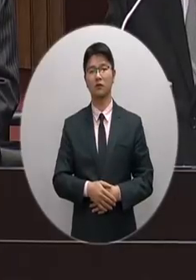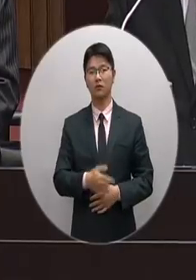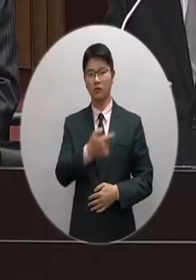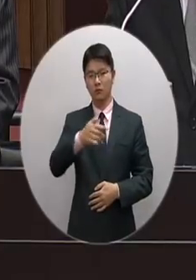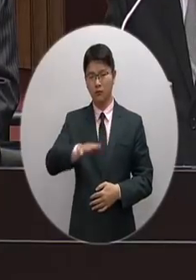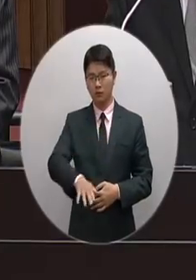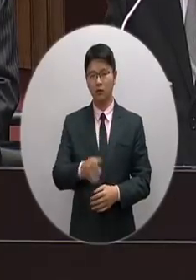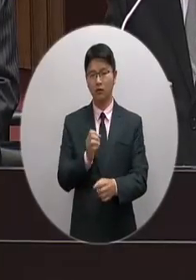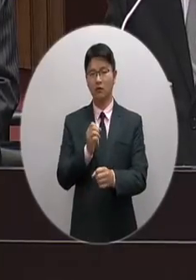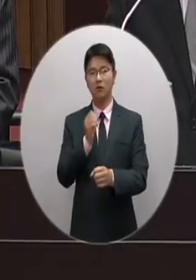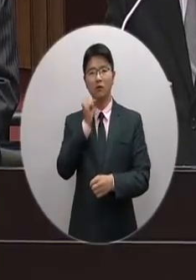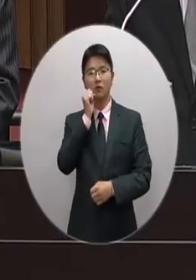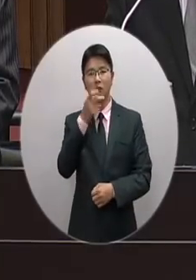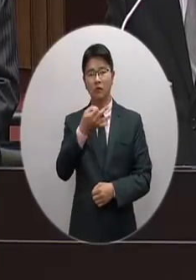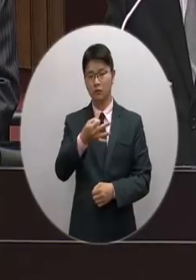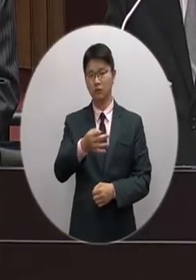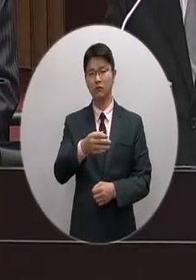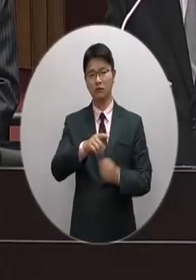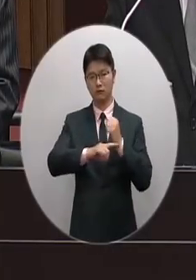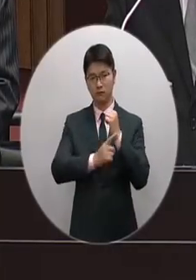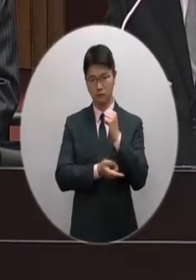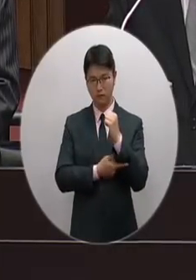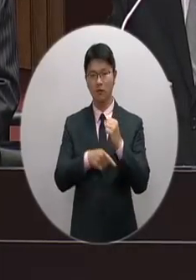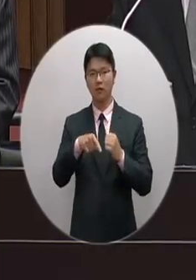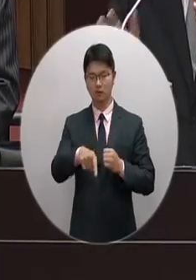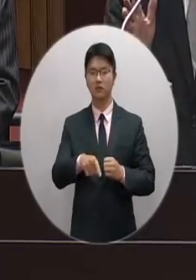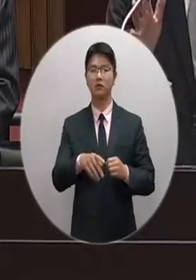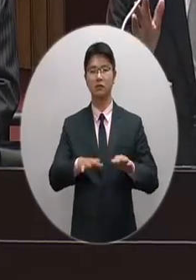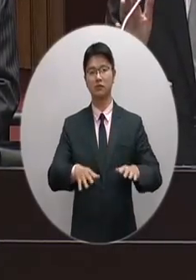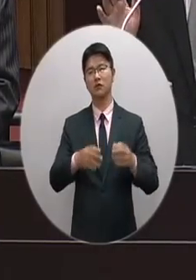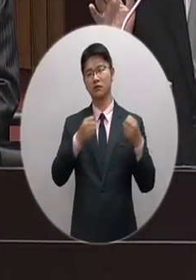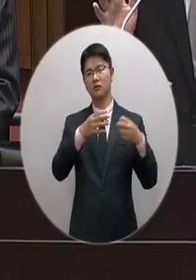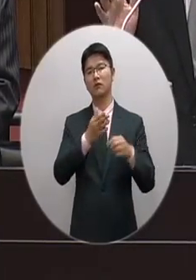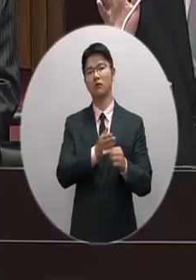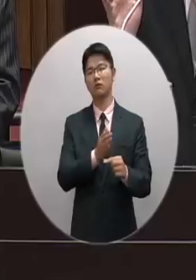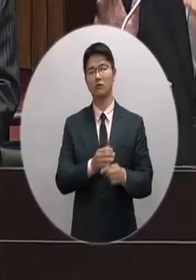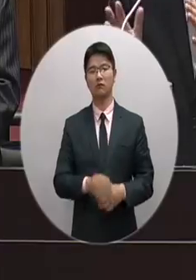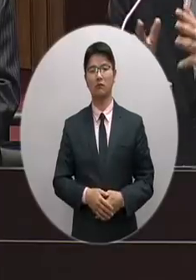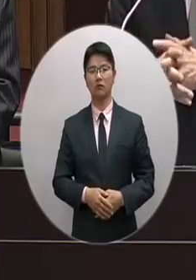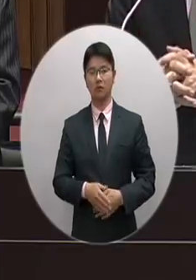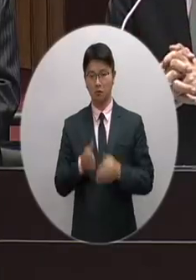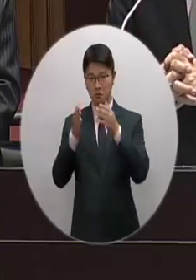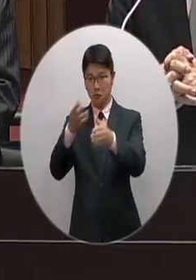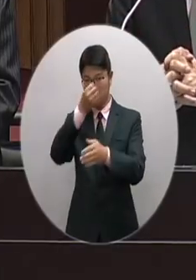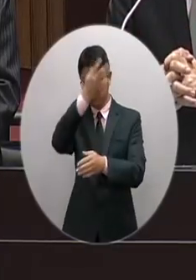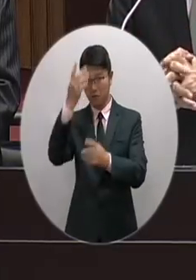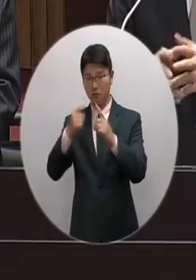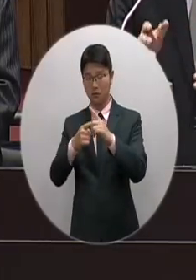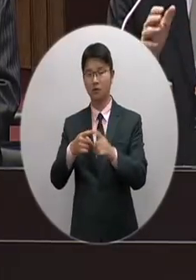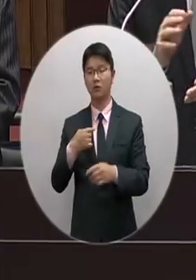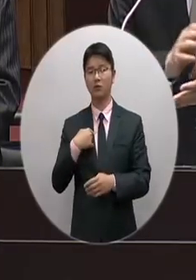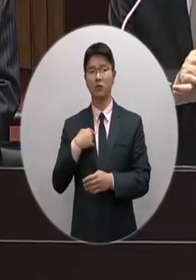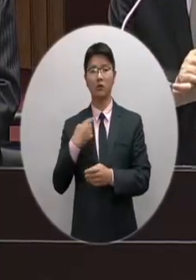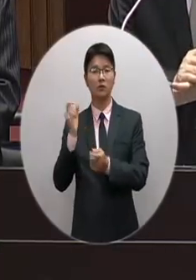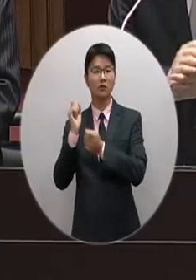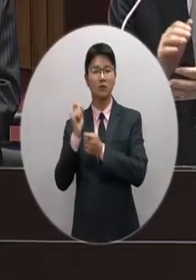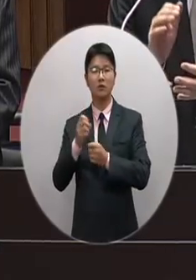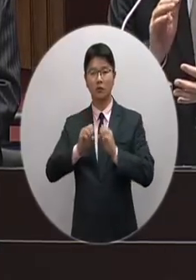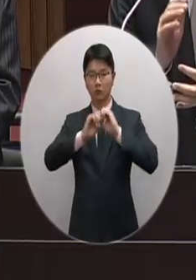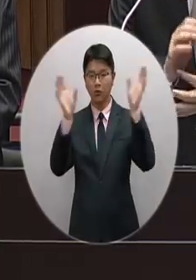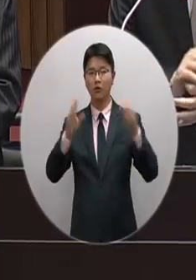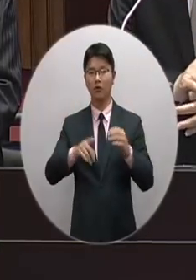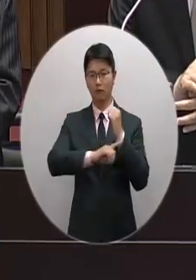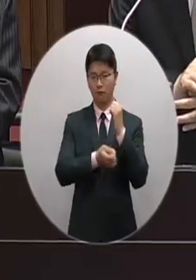资法，这个也是其中一个项目。那当然对年轻人，我们日前也已经公布了，包括修订法